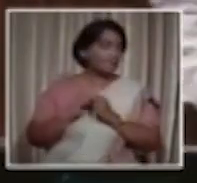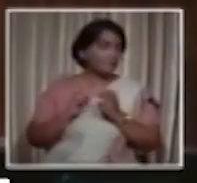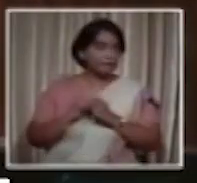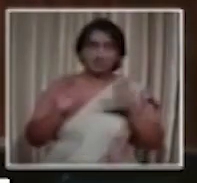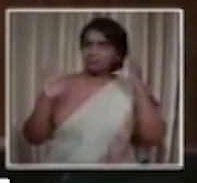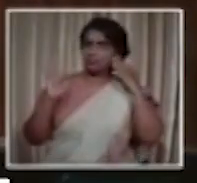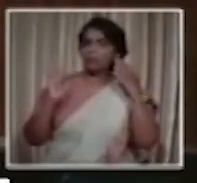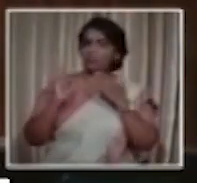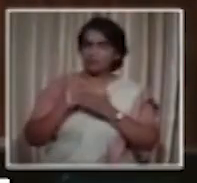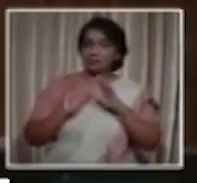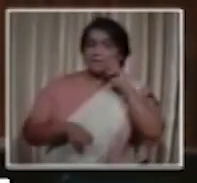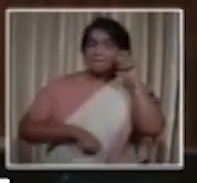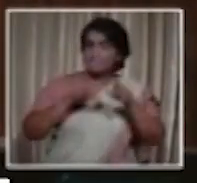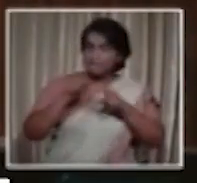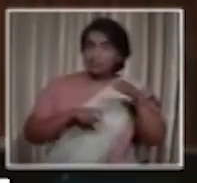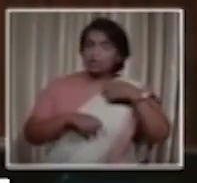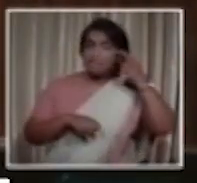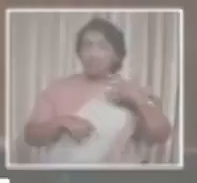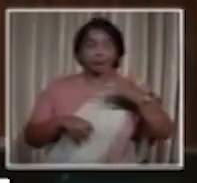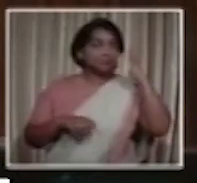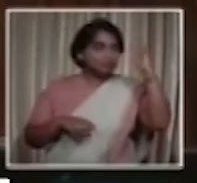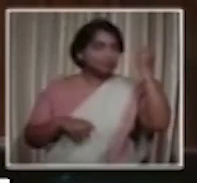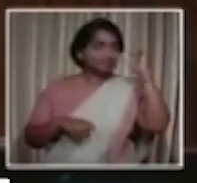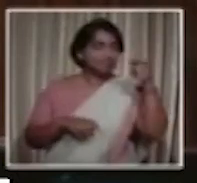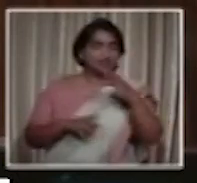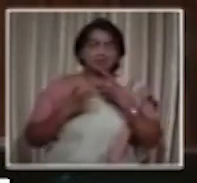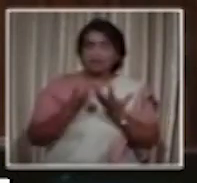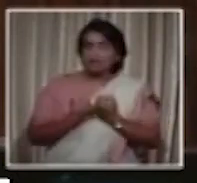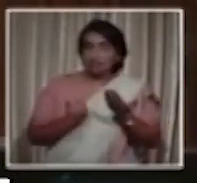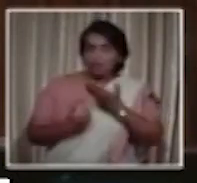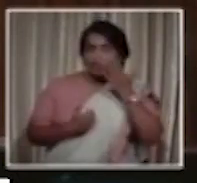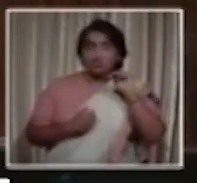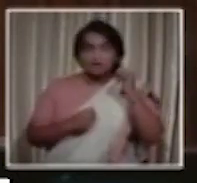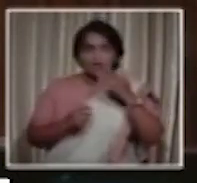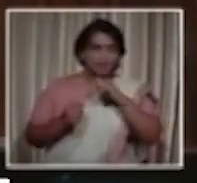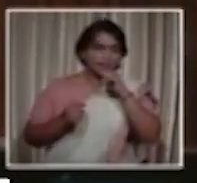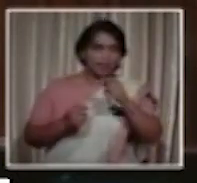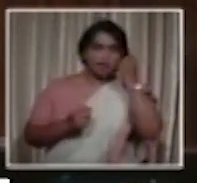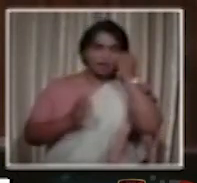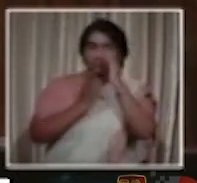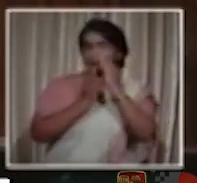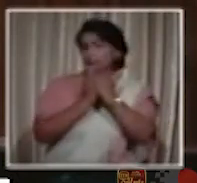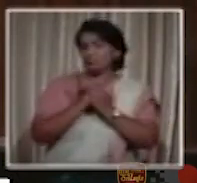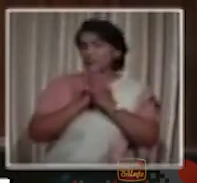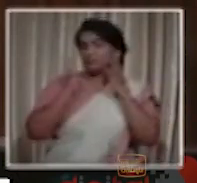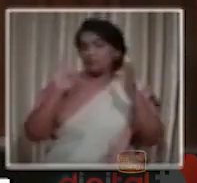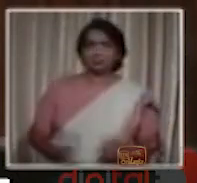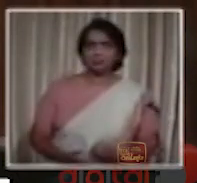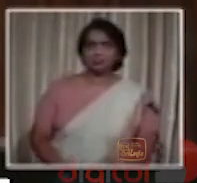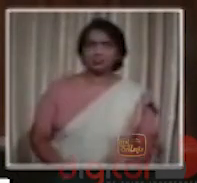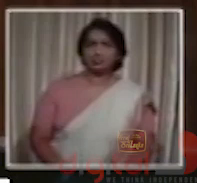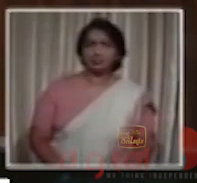තුල මහජනතාව අපේක්ෂා කරන අභිලාෂයන් ඉටු කළ හැකි ඇතැම් සාධනීය යෝජනා ගණනාවක් පිළිබඳ මෙහිදී අවධානය යොමු